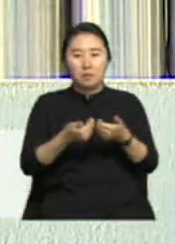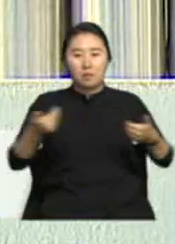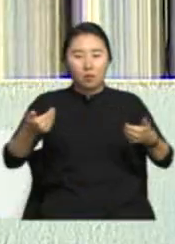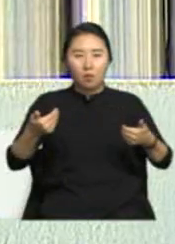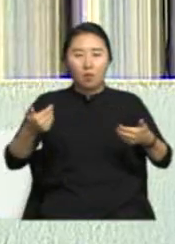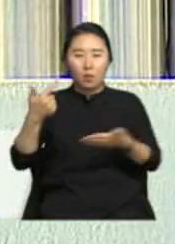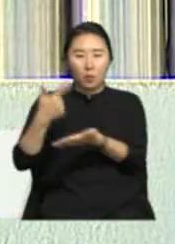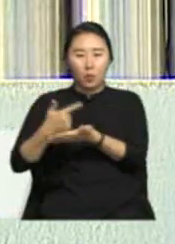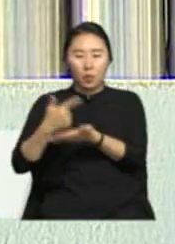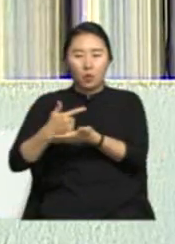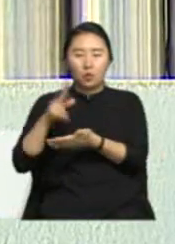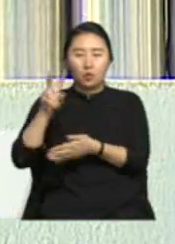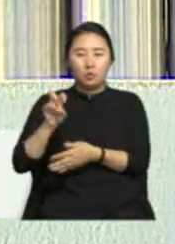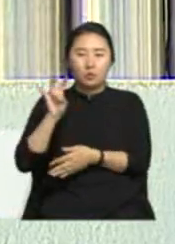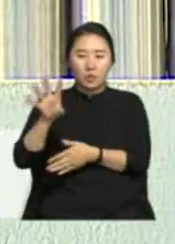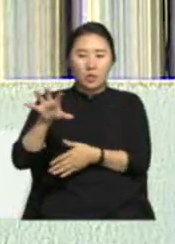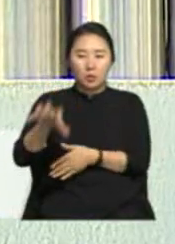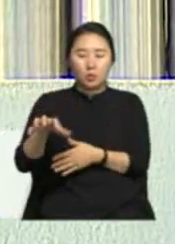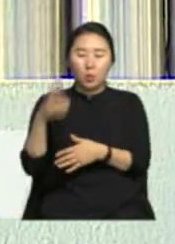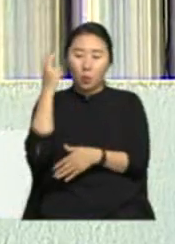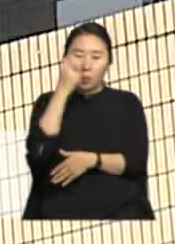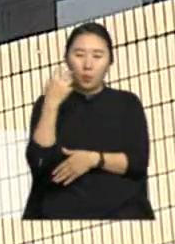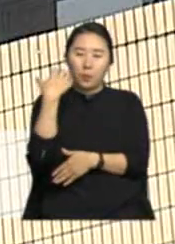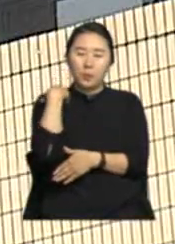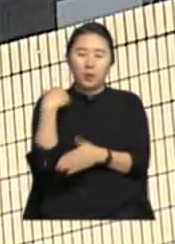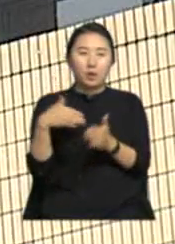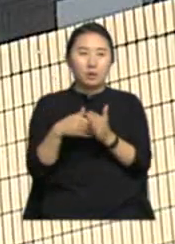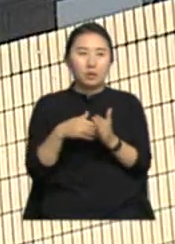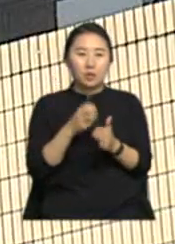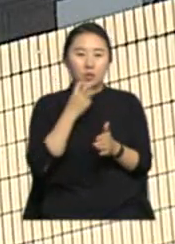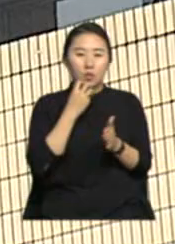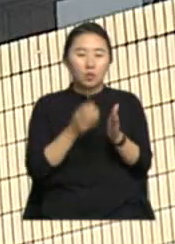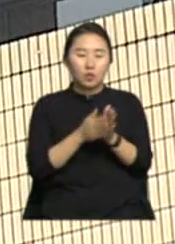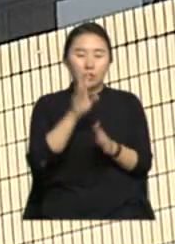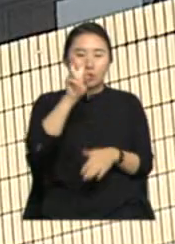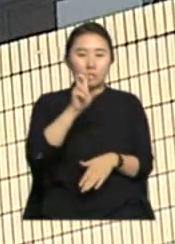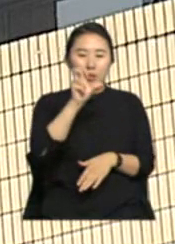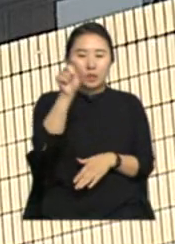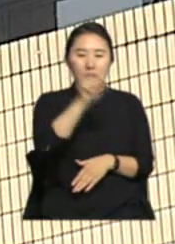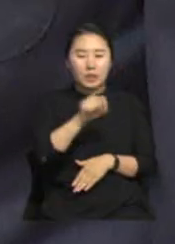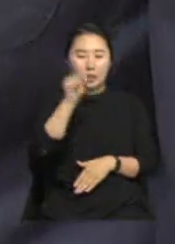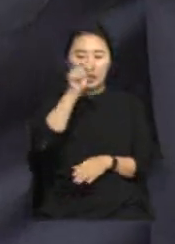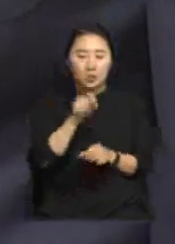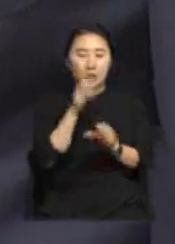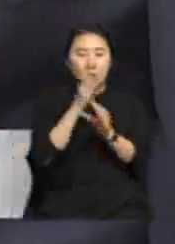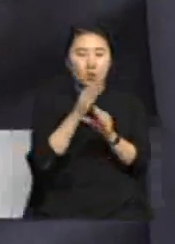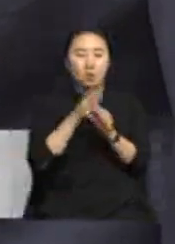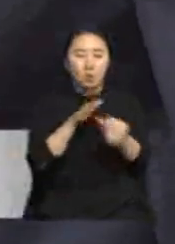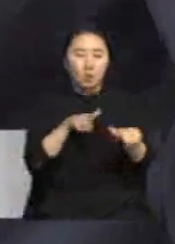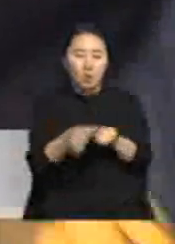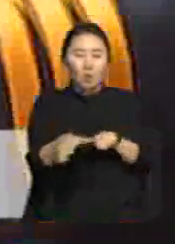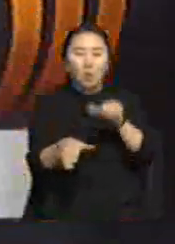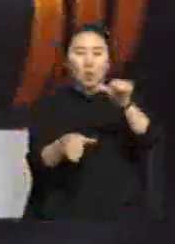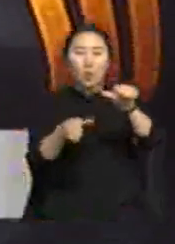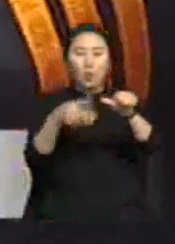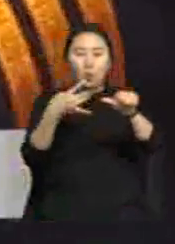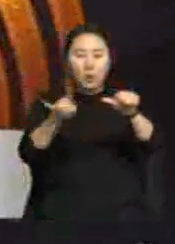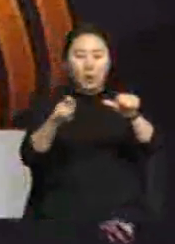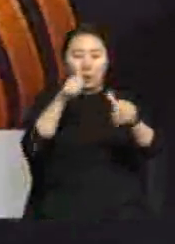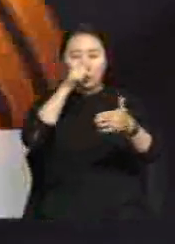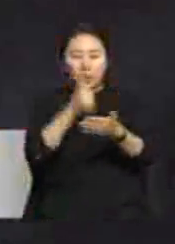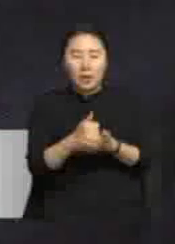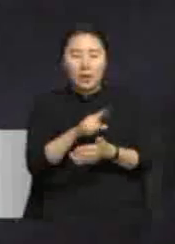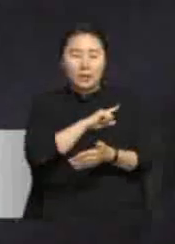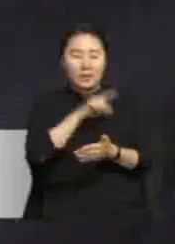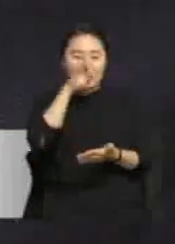나와 노원구 24개 동을 관할하게 됐습니다. 서울 25개 자치구 가운데 살인 등 5대 범죄율이 가장